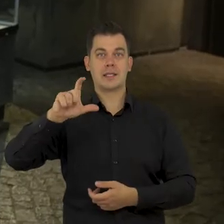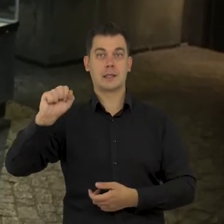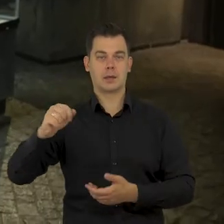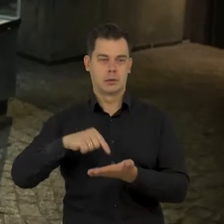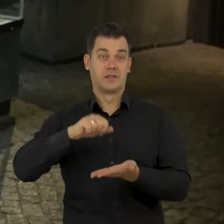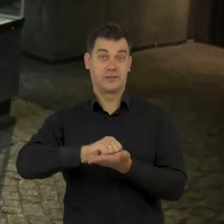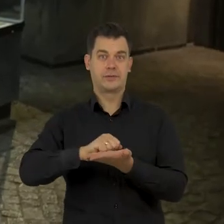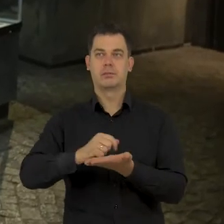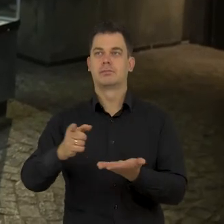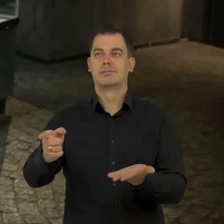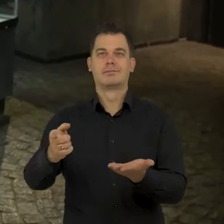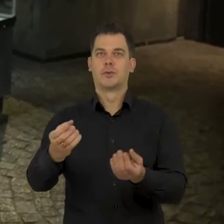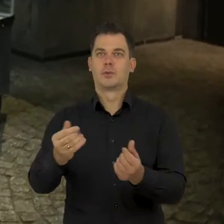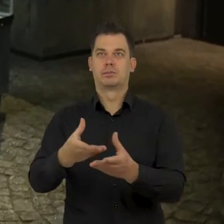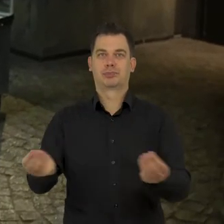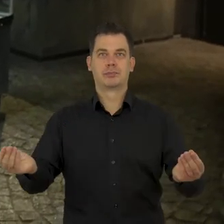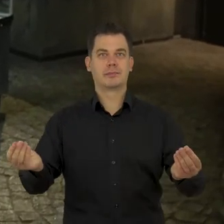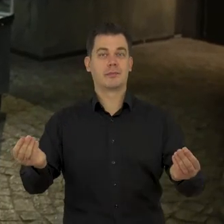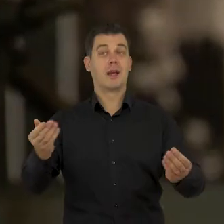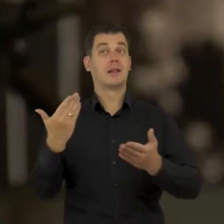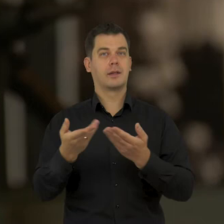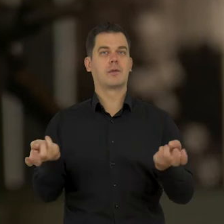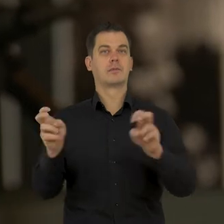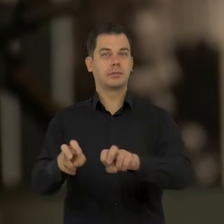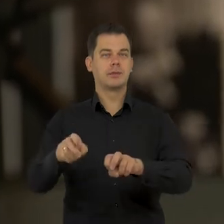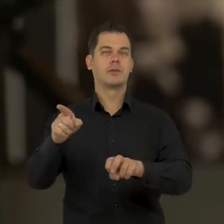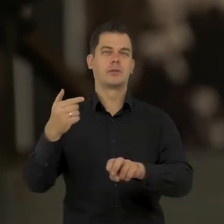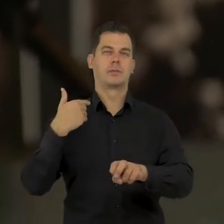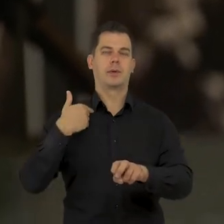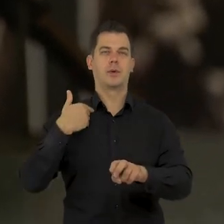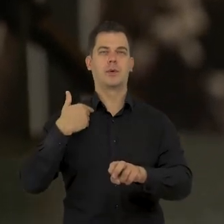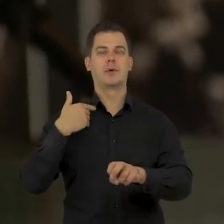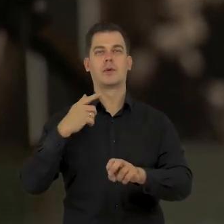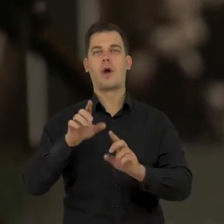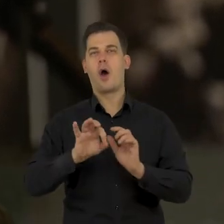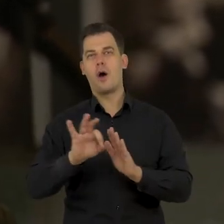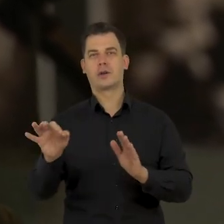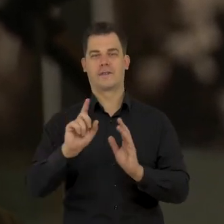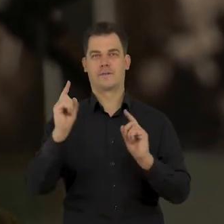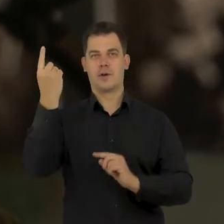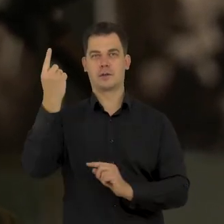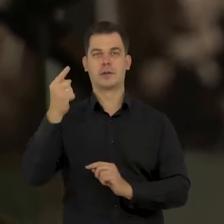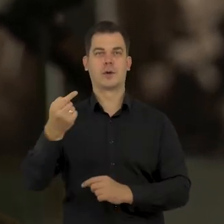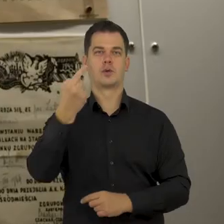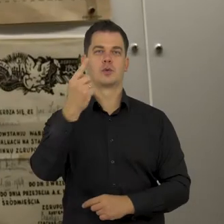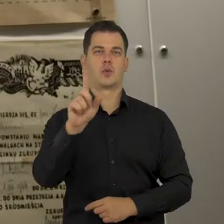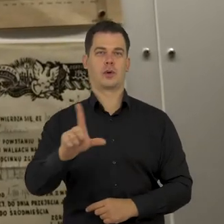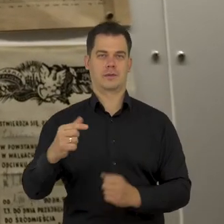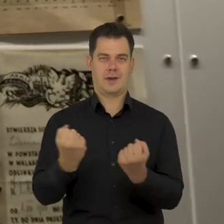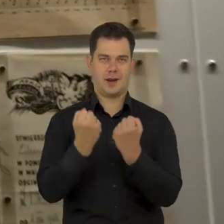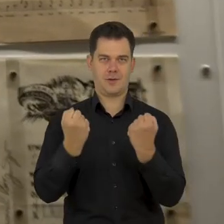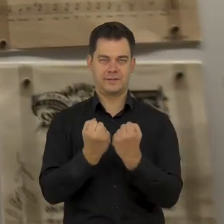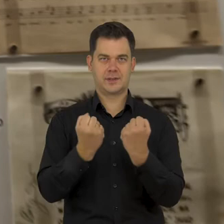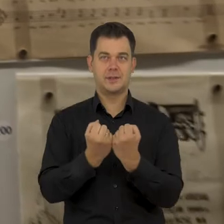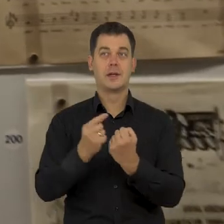stworzyć własną walutę. I tą walutą? I tą walutą był od wiosny 1940 roku tak zwany złoty krakowski,